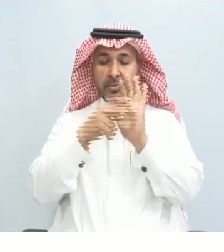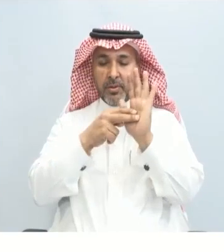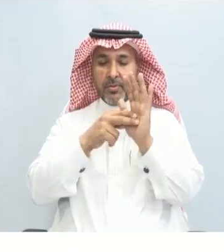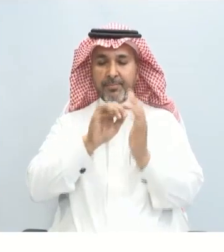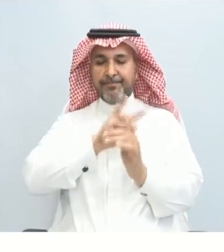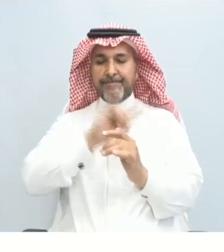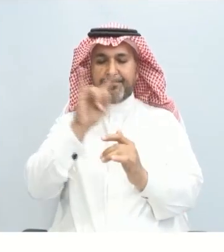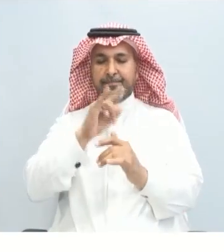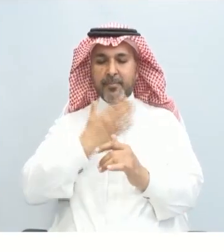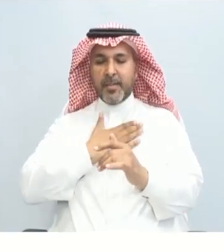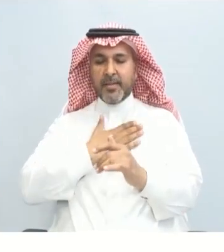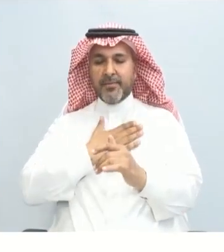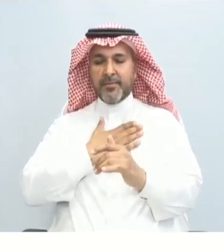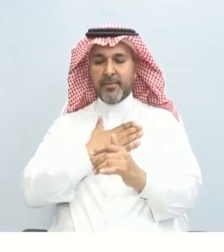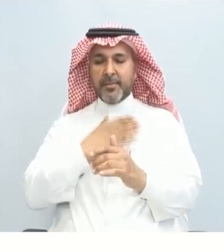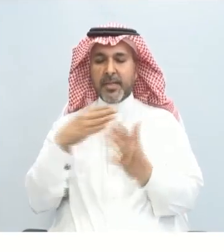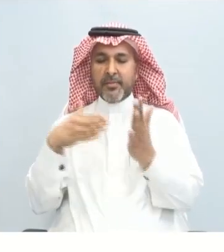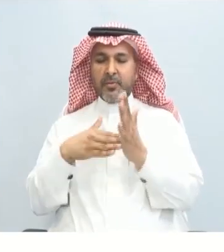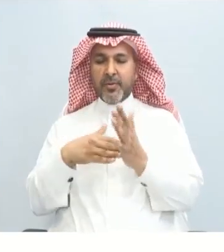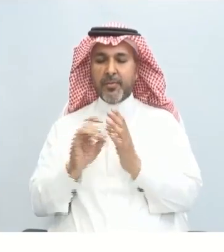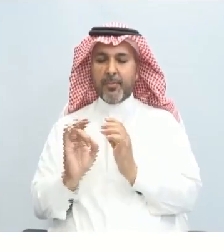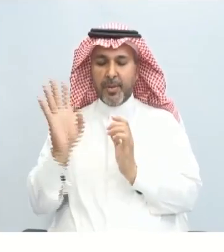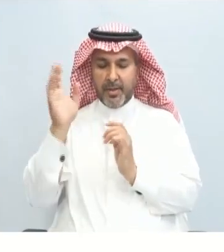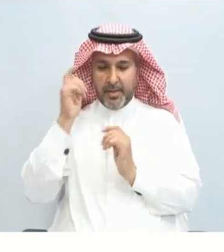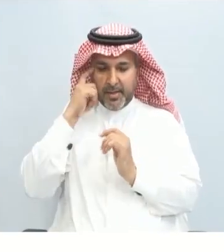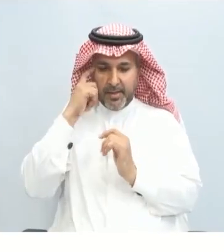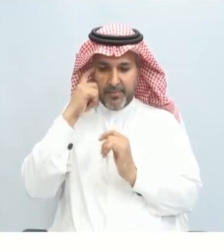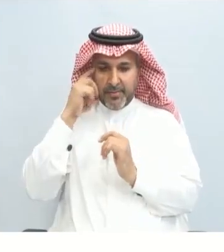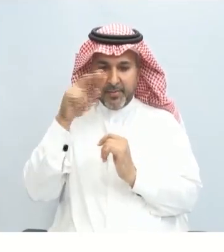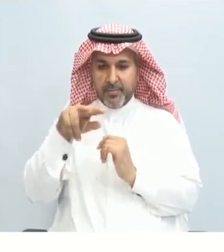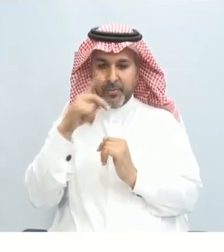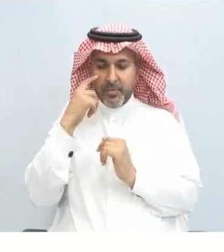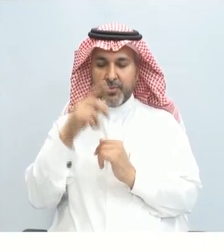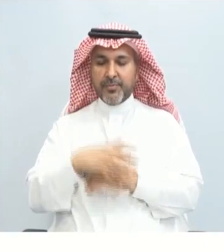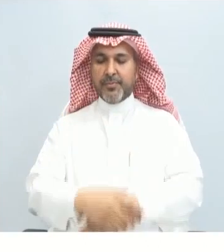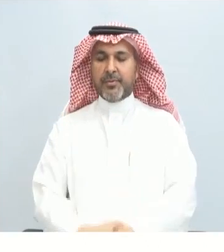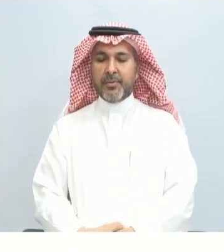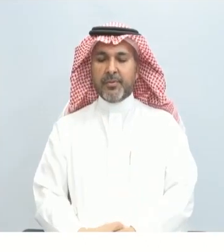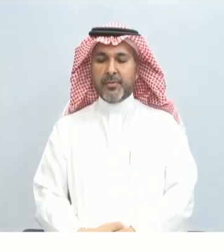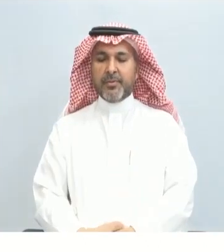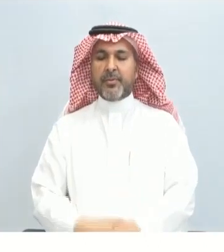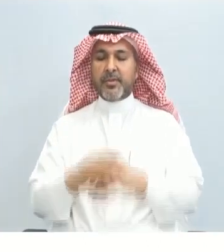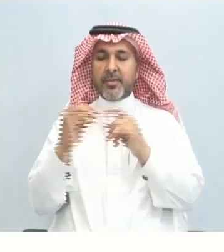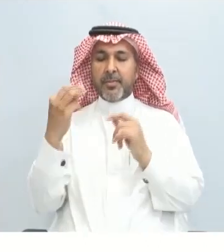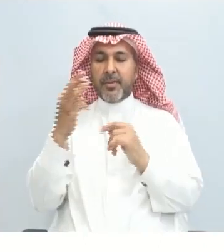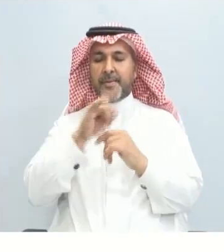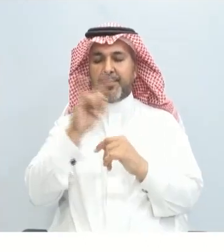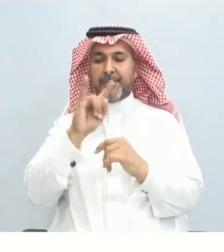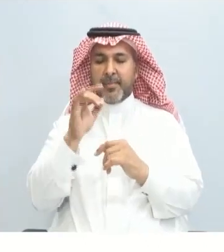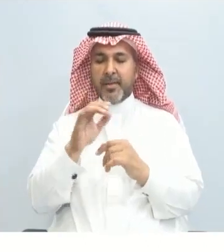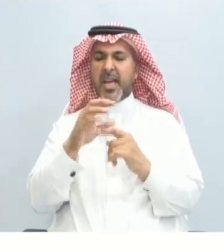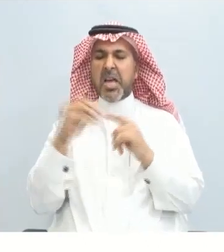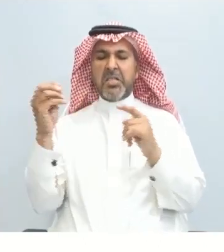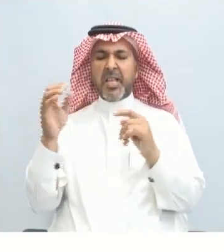عوضت الان في سالب واحد هنا سالوا تربيع 1 1 - 4 تكون كم تكون سالب 3 ولو